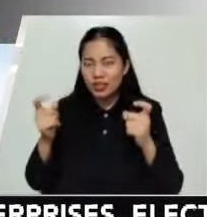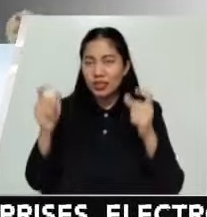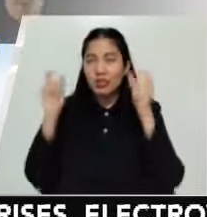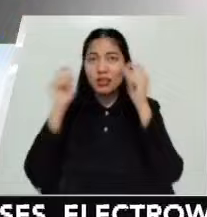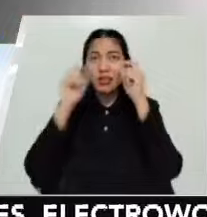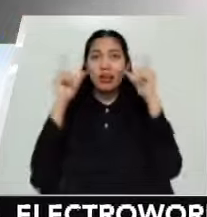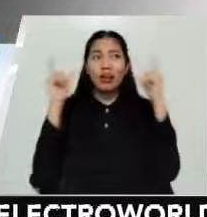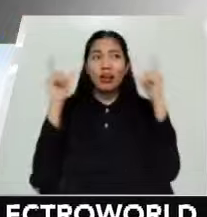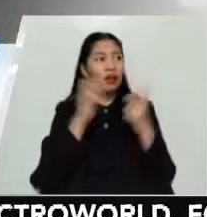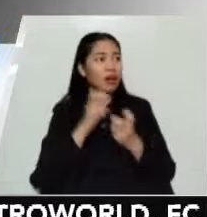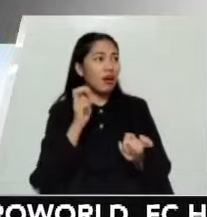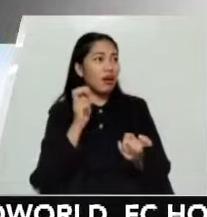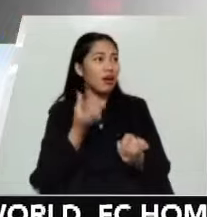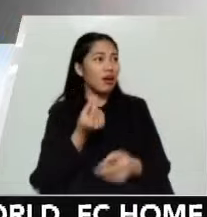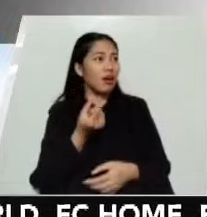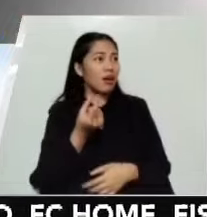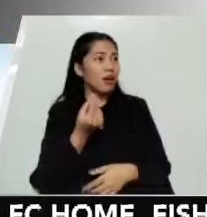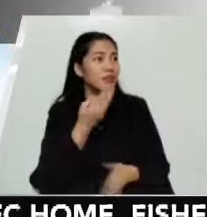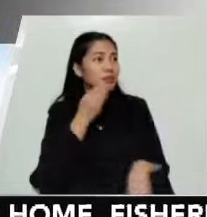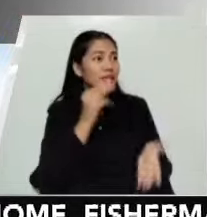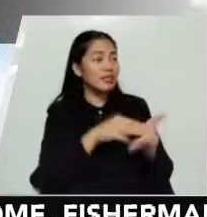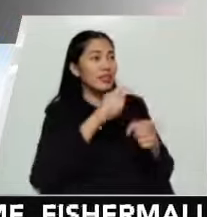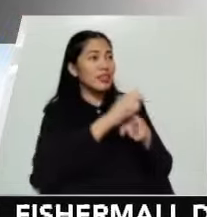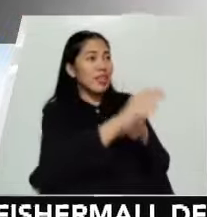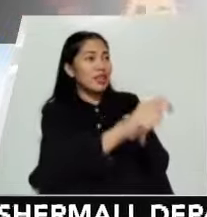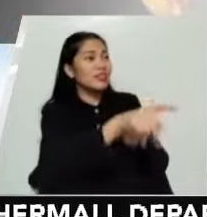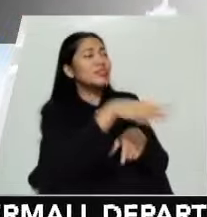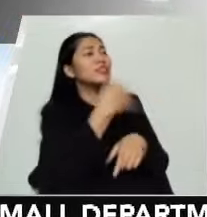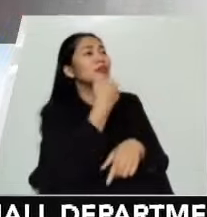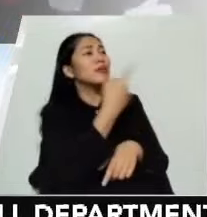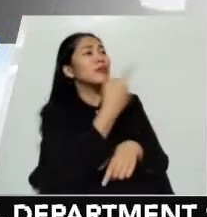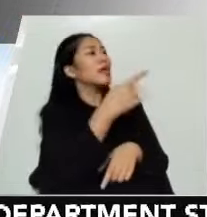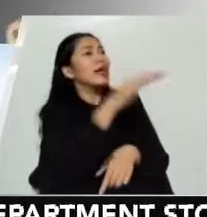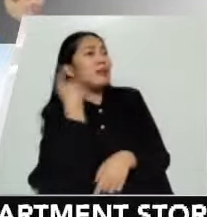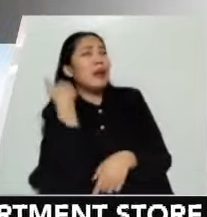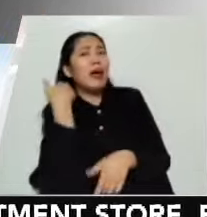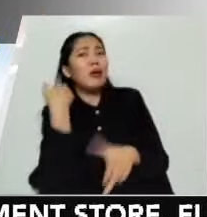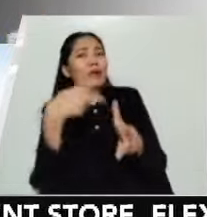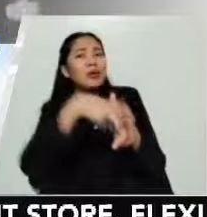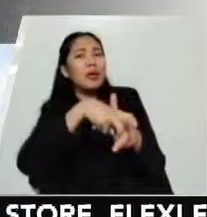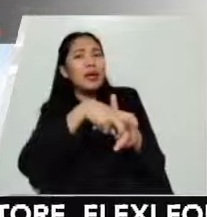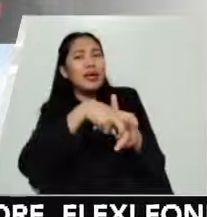niyang minessage si Kuya Rider para sabihin di siya nakasakay. Kuya!